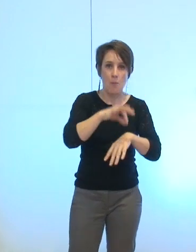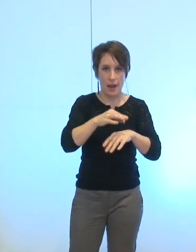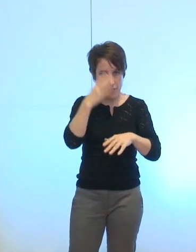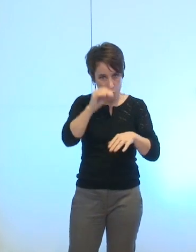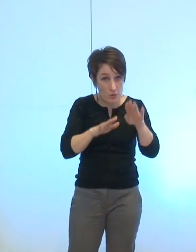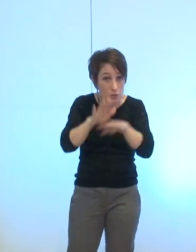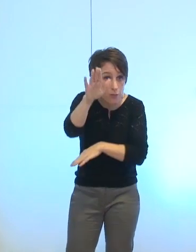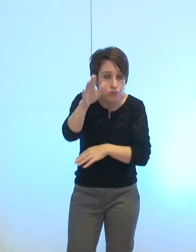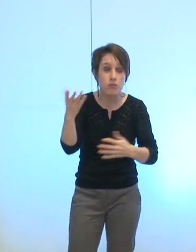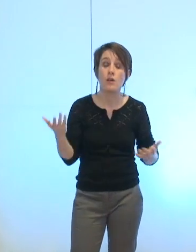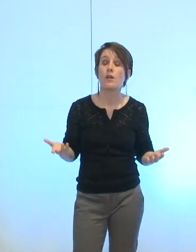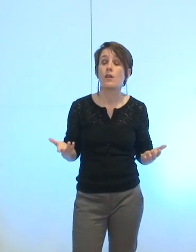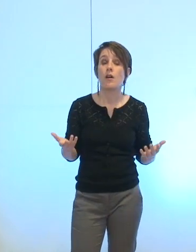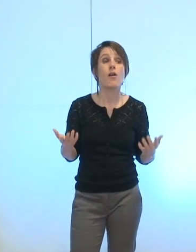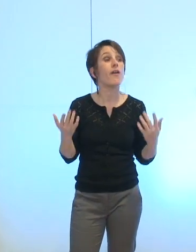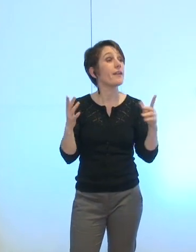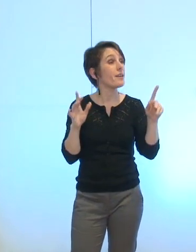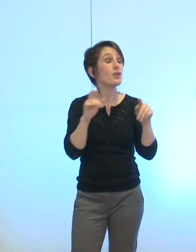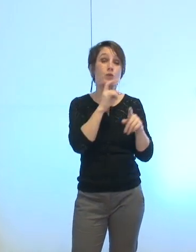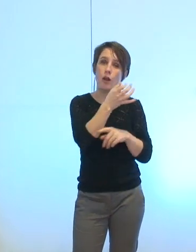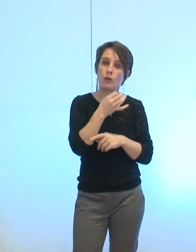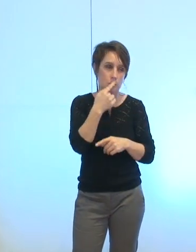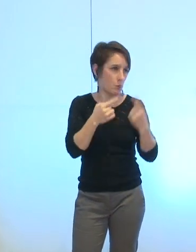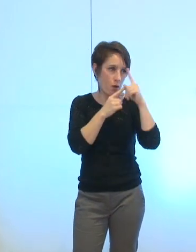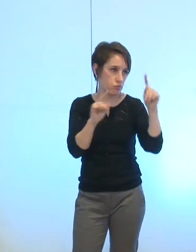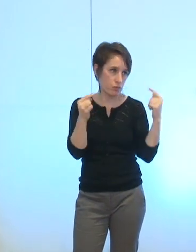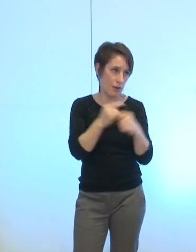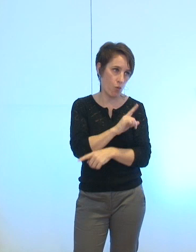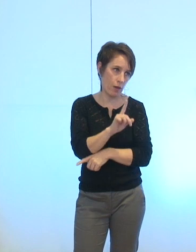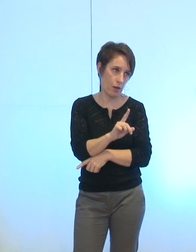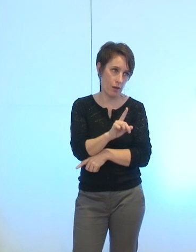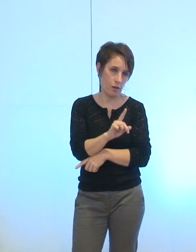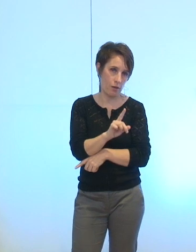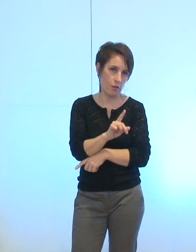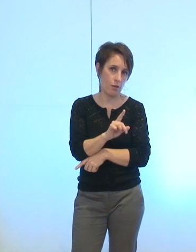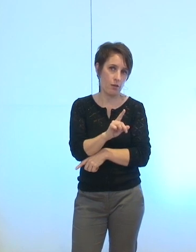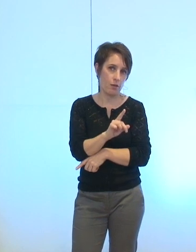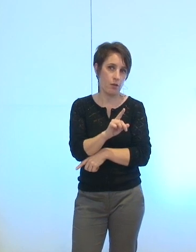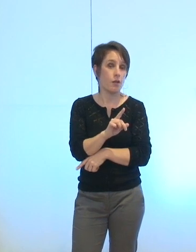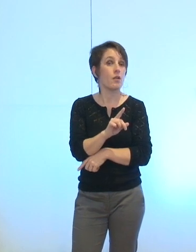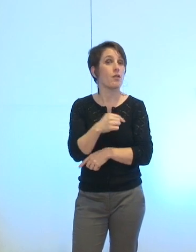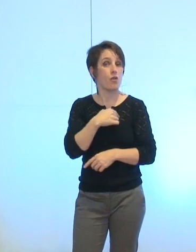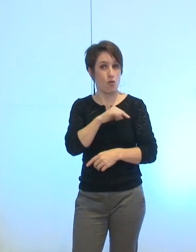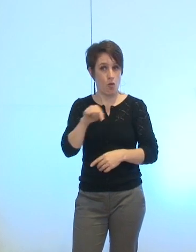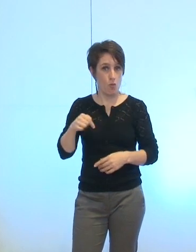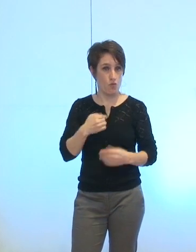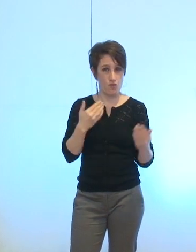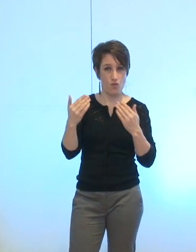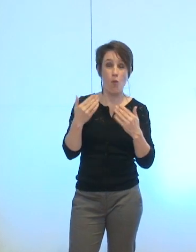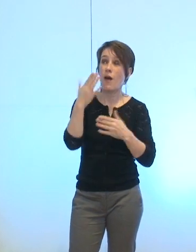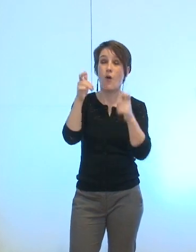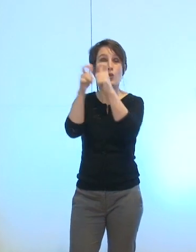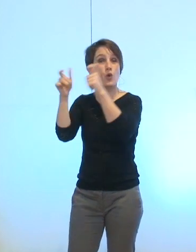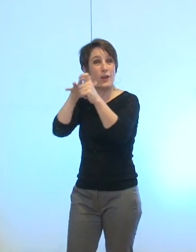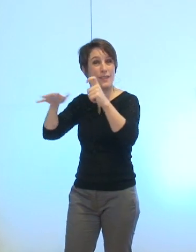et contrairement à ce qui a été dit tout à l'heure une différence de deux points par rapport à la moyenne nationale des collectivités